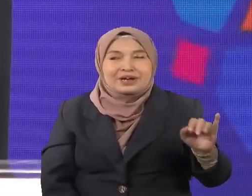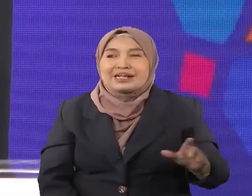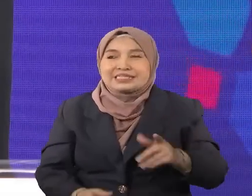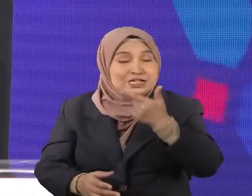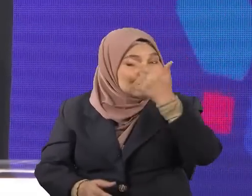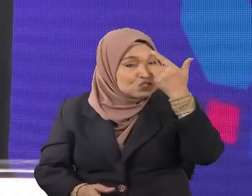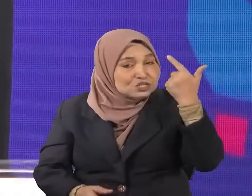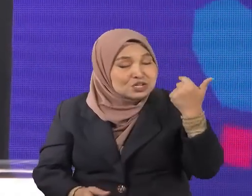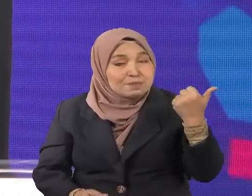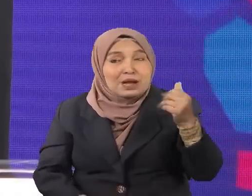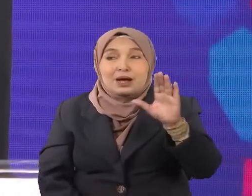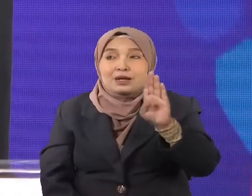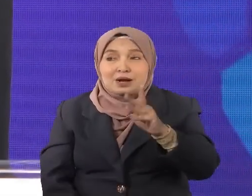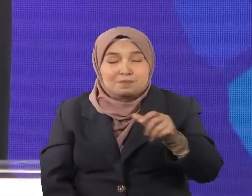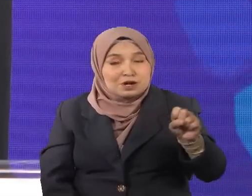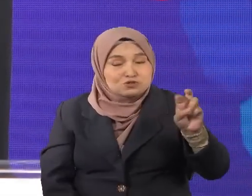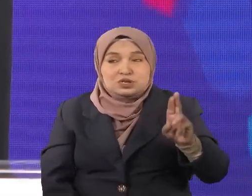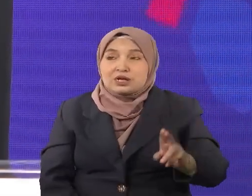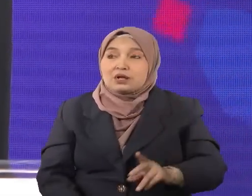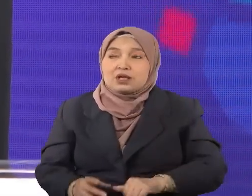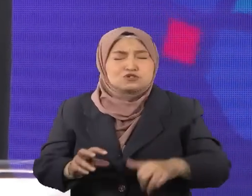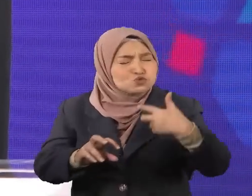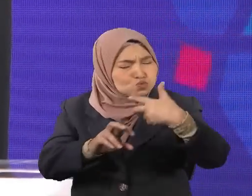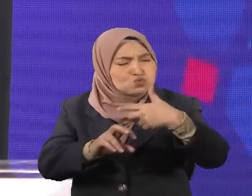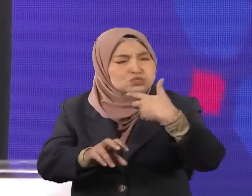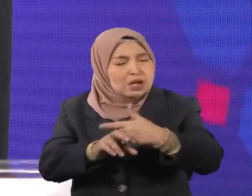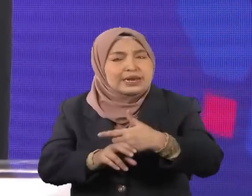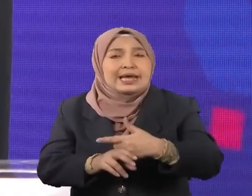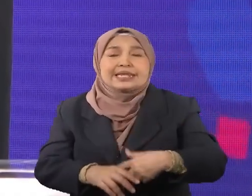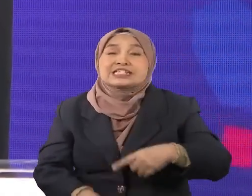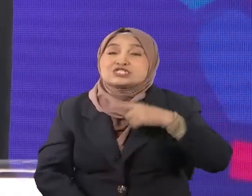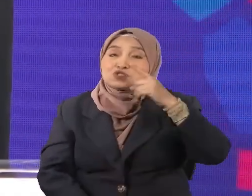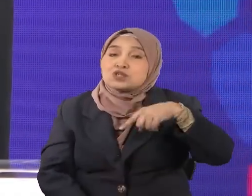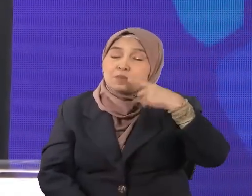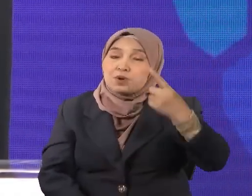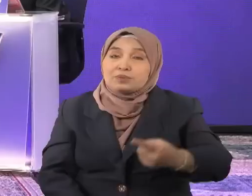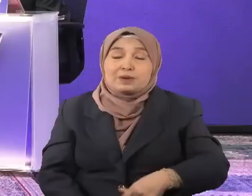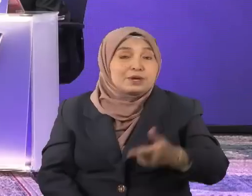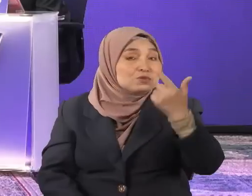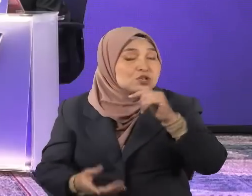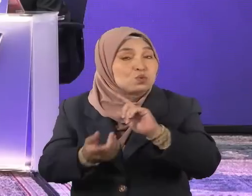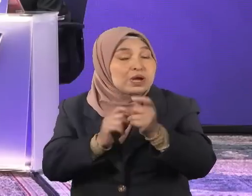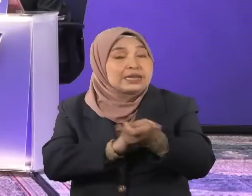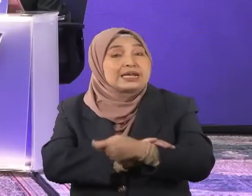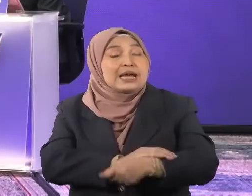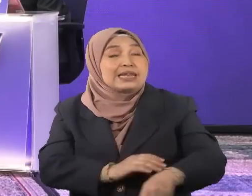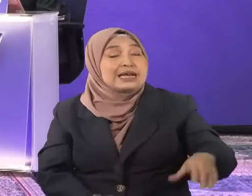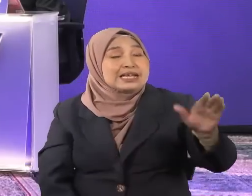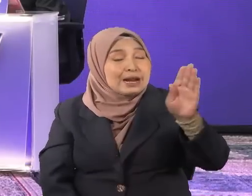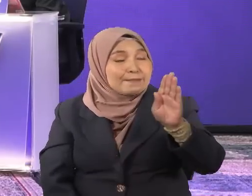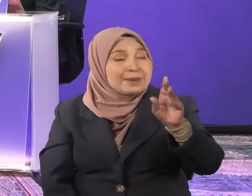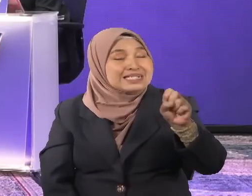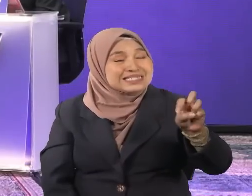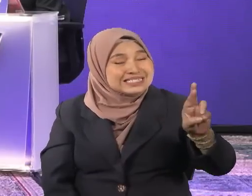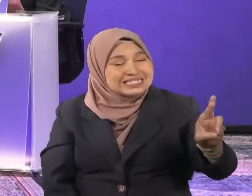Sebab kalimah basiru ni antara kalimah yang susah juga nak disebut. Sebab kadang-kadang tertukar dengan sin. Wallahu